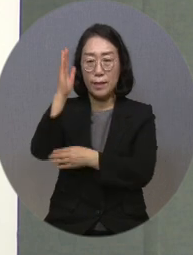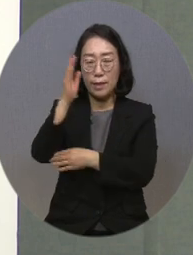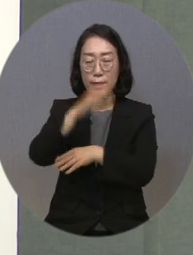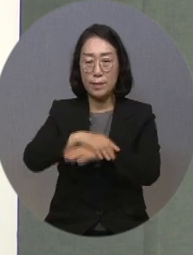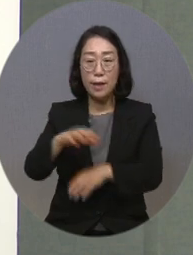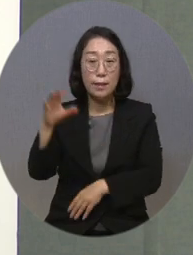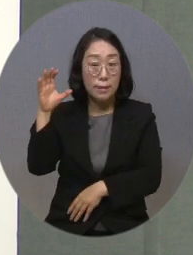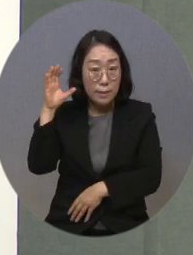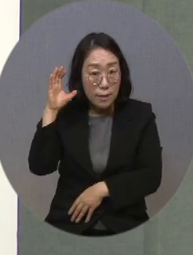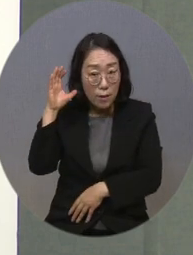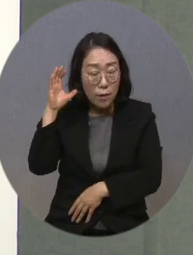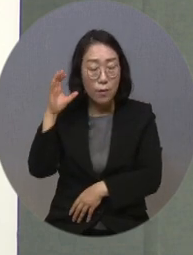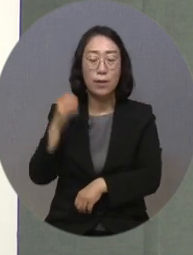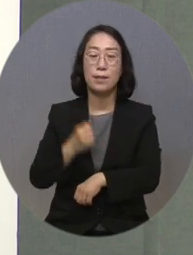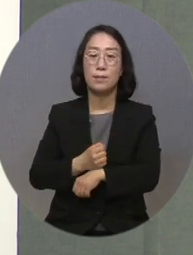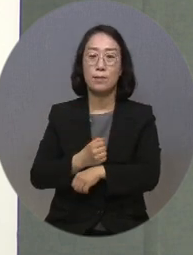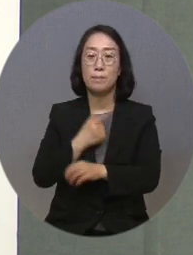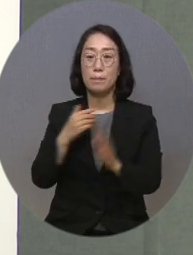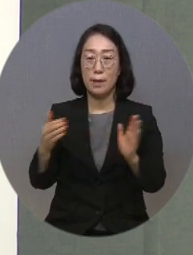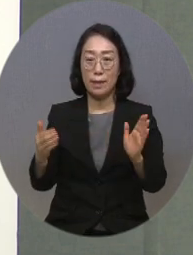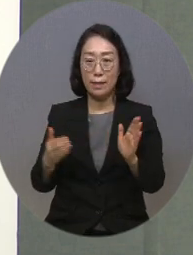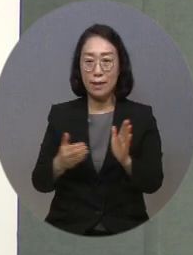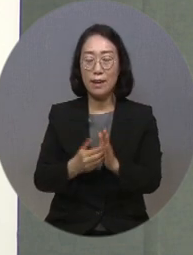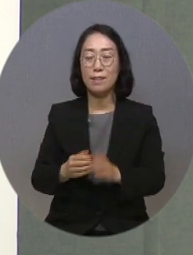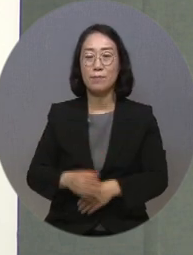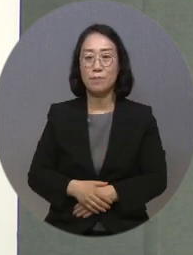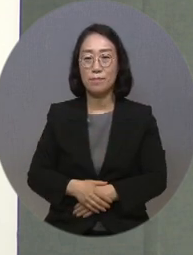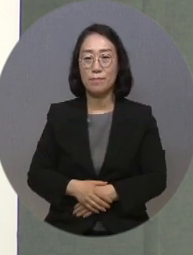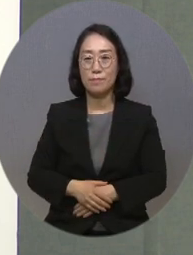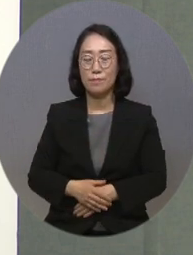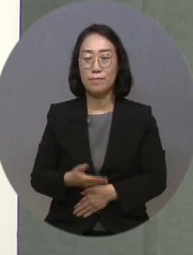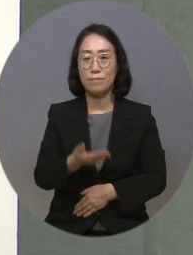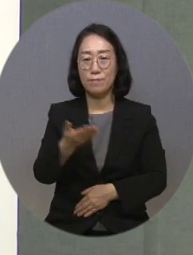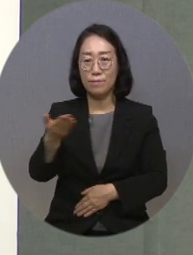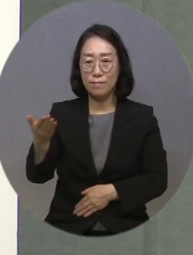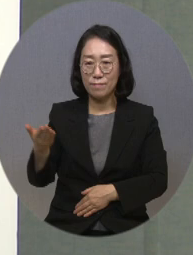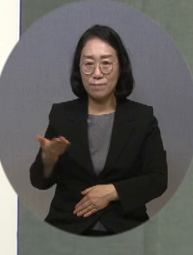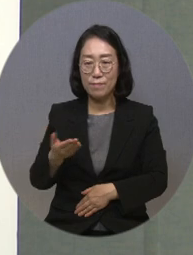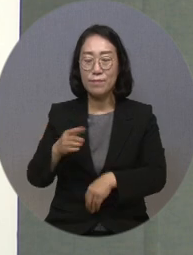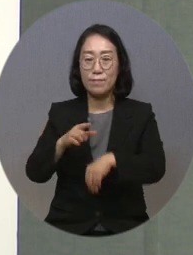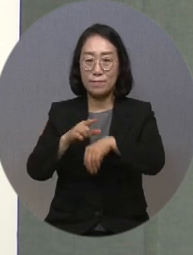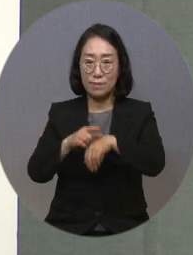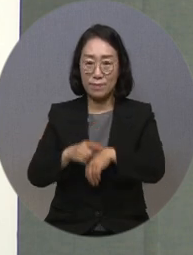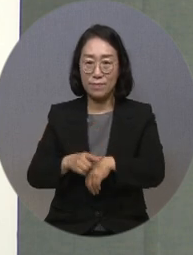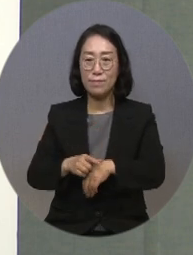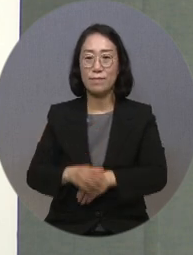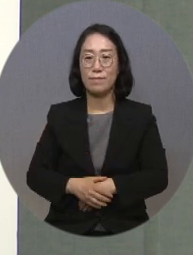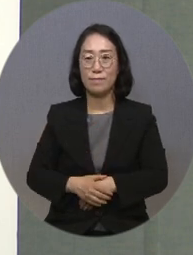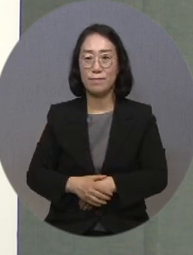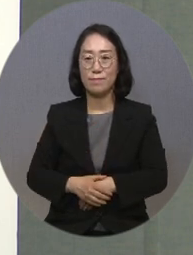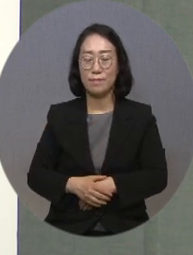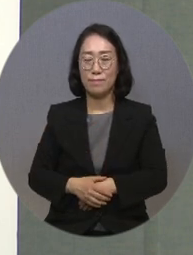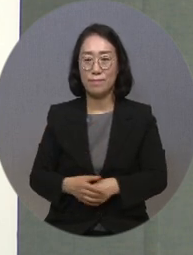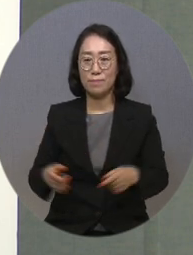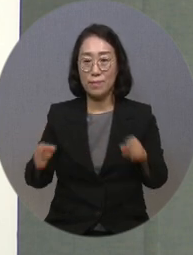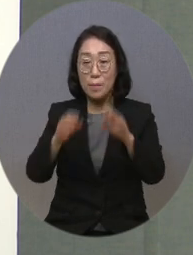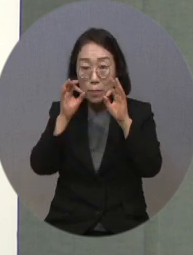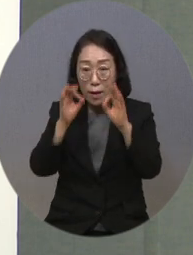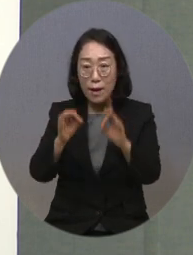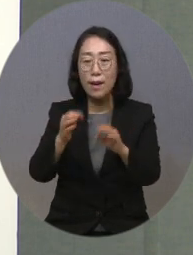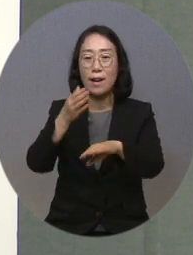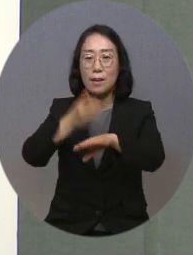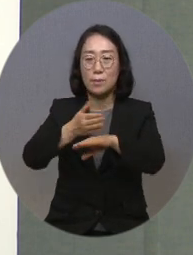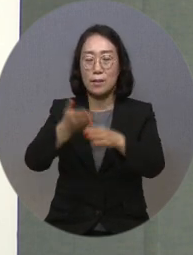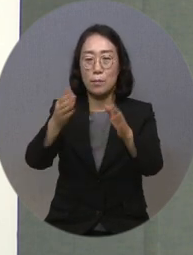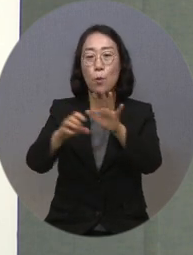얘기들을 종합해서 듣는 시간을 마련했습니다. 아무쪼록 귀한 시간 같이 해주셔서 감사합니다.